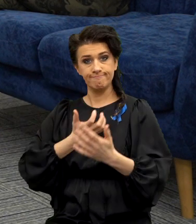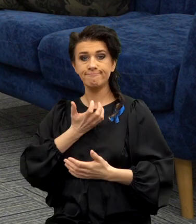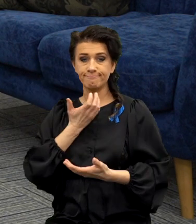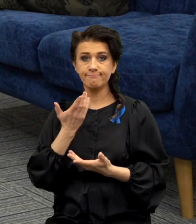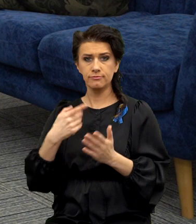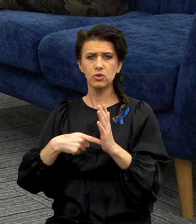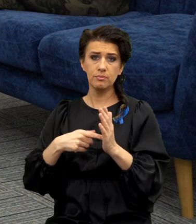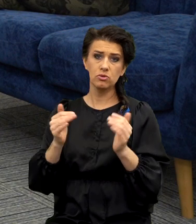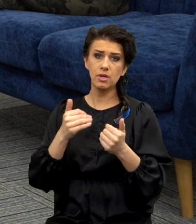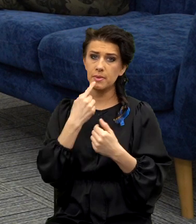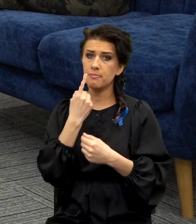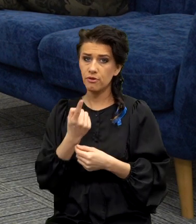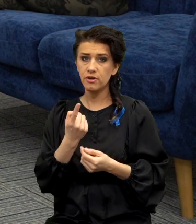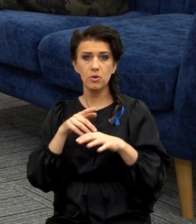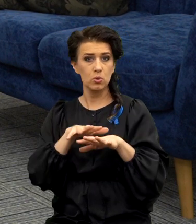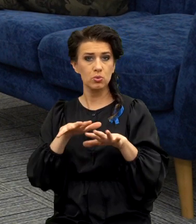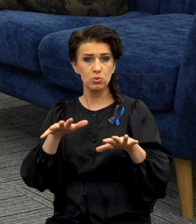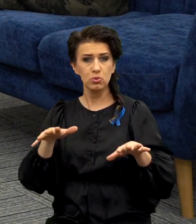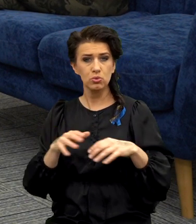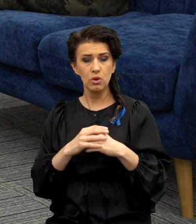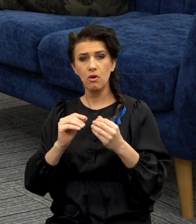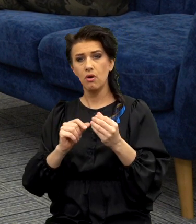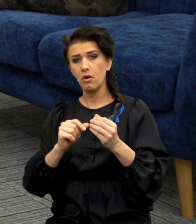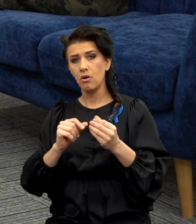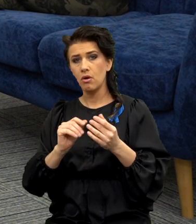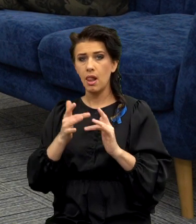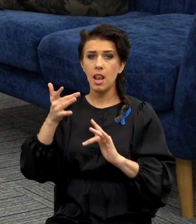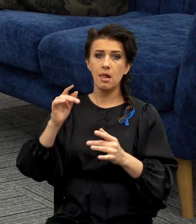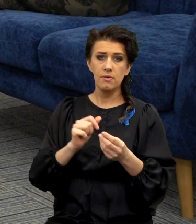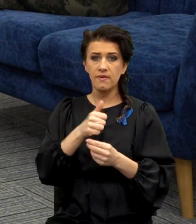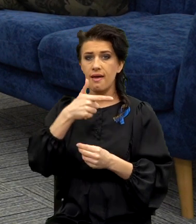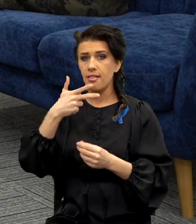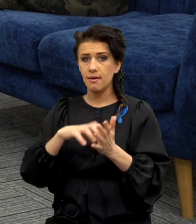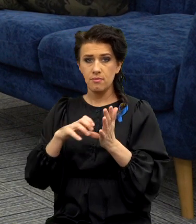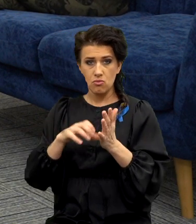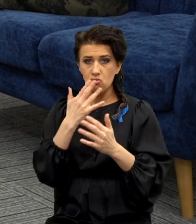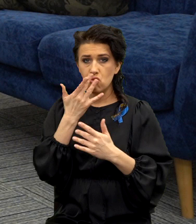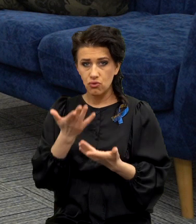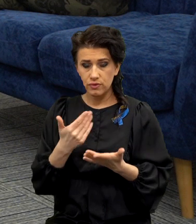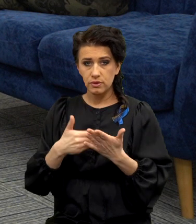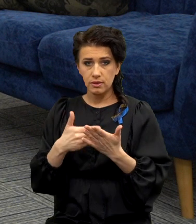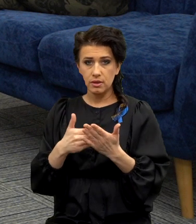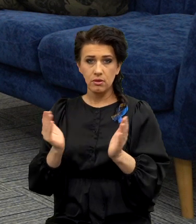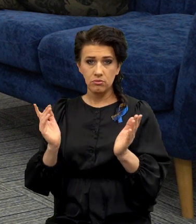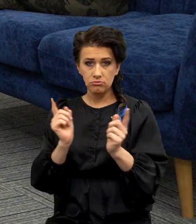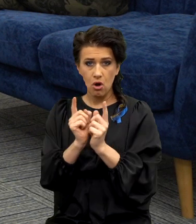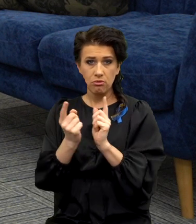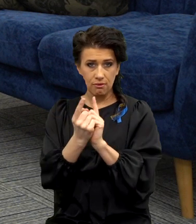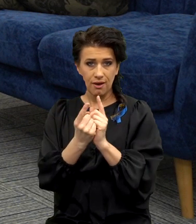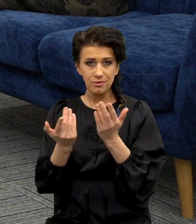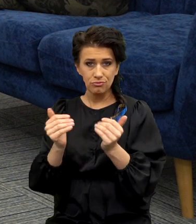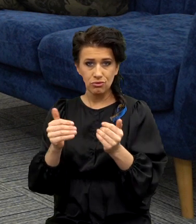O tym można by pewnie snuć wiele opowieści, tak? O tym, z czym możemy się spotkać. Na